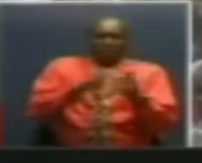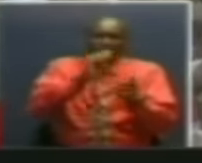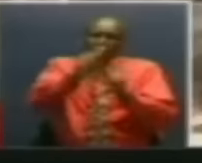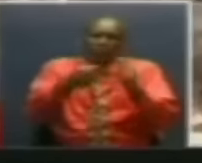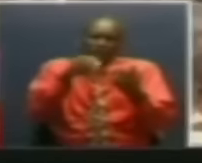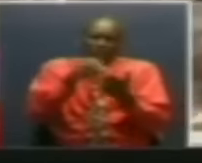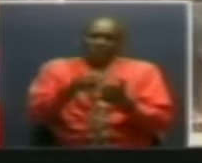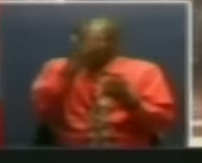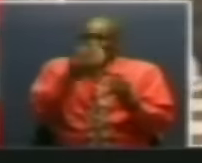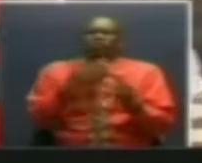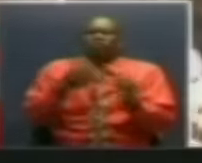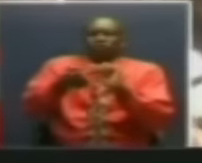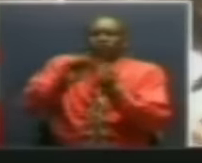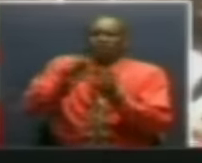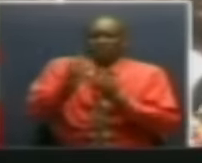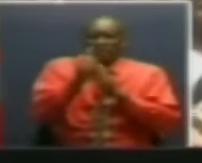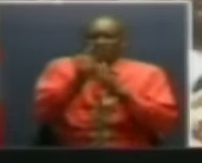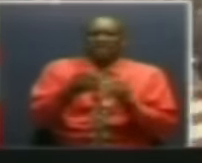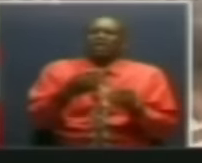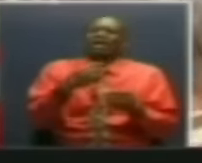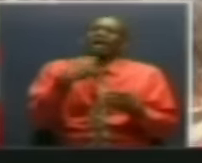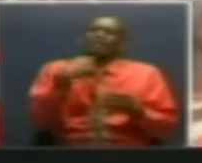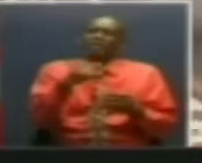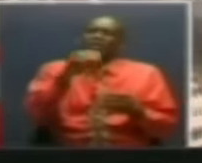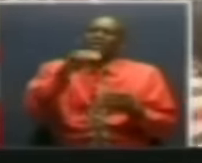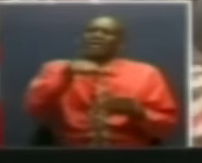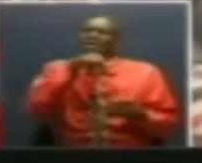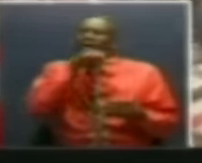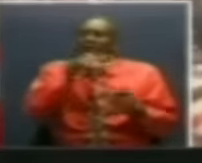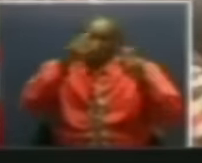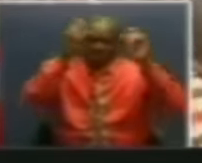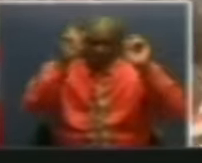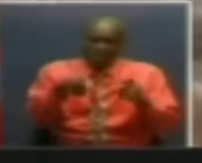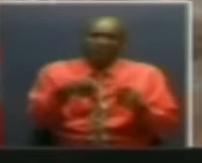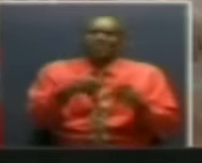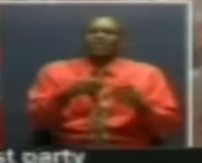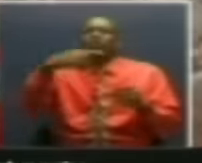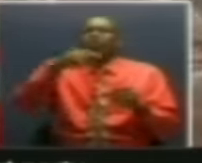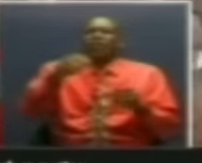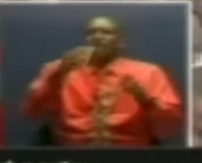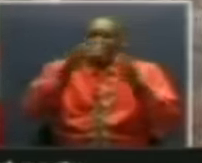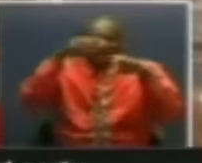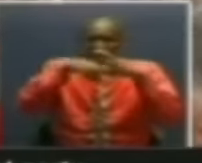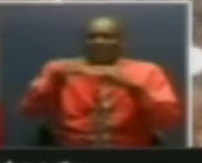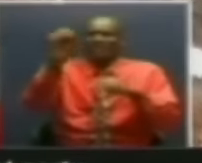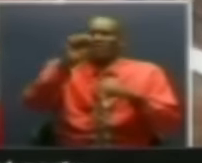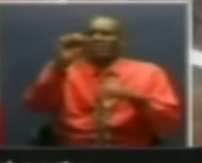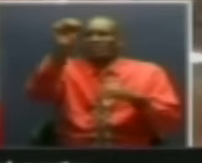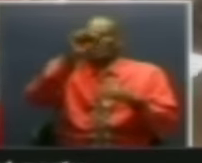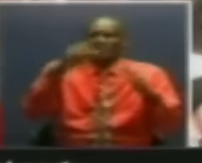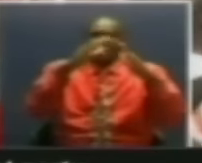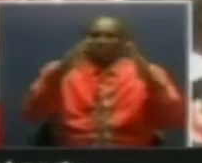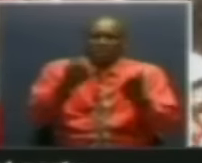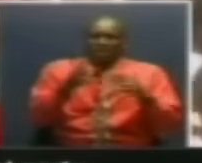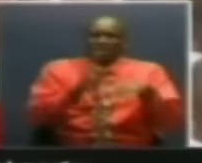michuani? Nasema Raila Amolo Odinga lazima aingie State House. Safari hii tumeamua